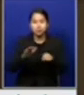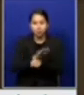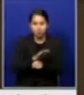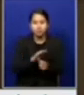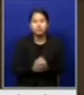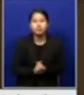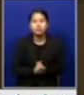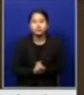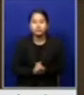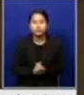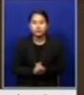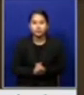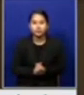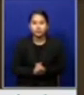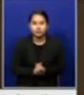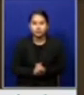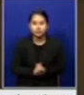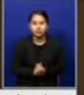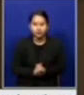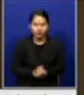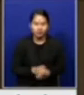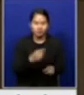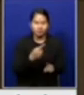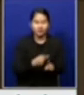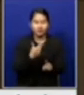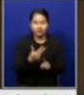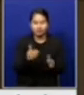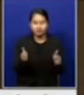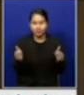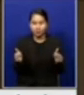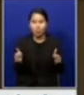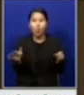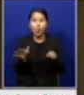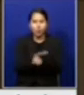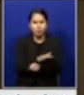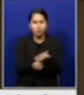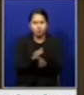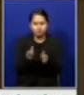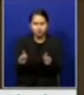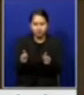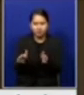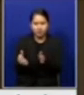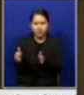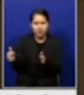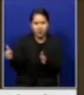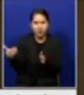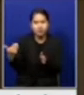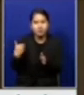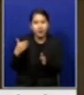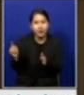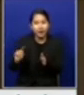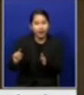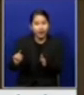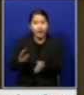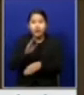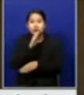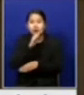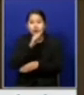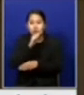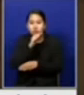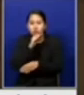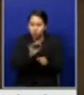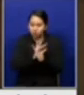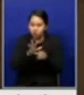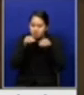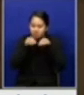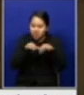ดขึ้นถ้าหากว่าภาวะยังไม่เข้าสู่ปกติรัฐบาล